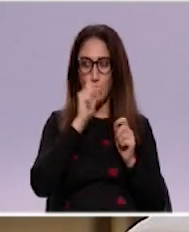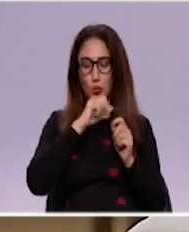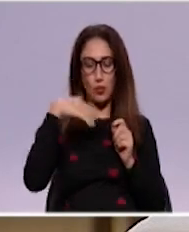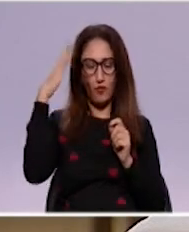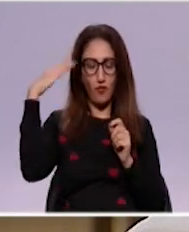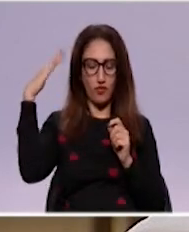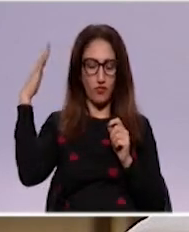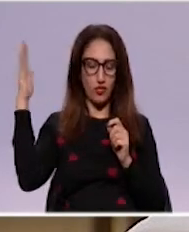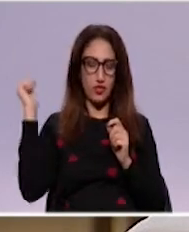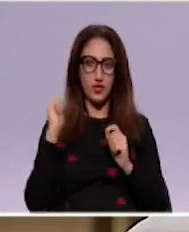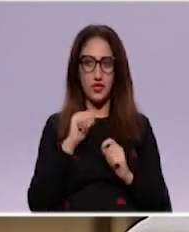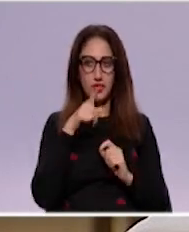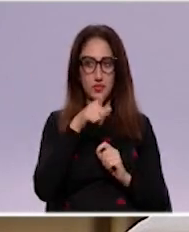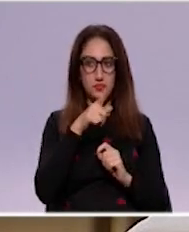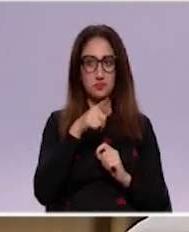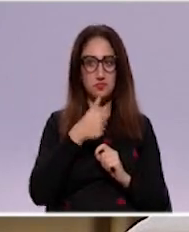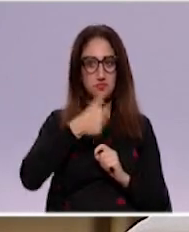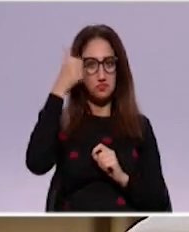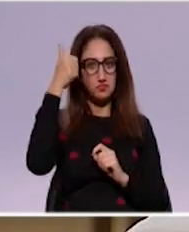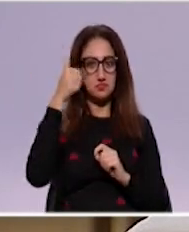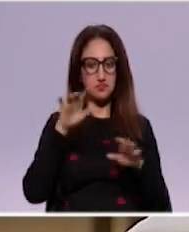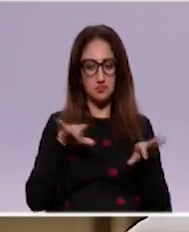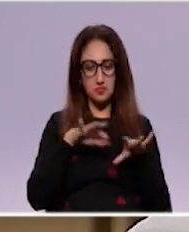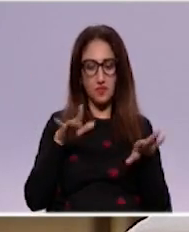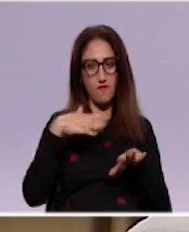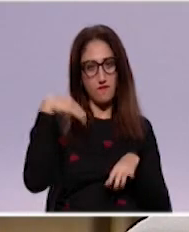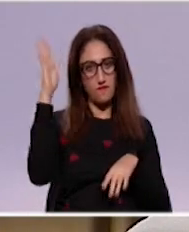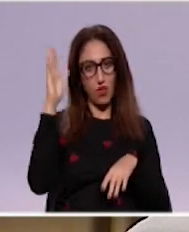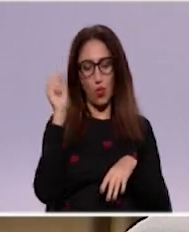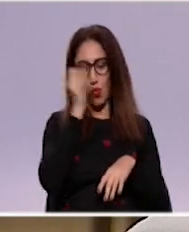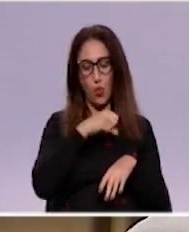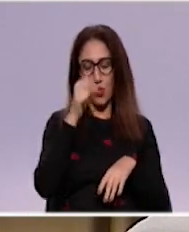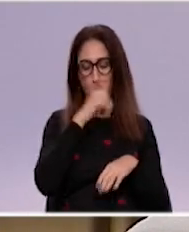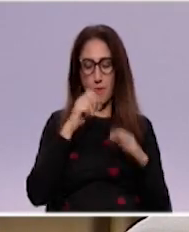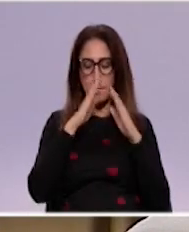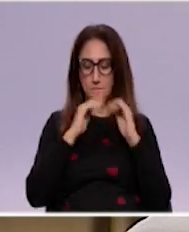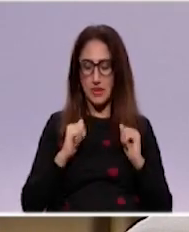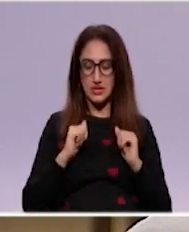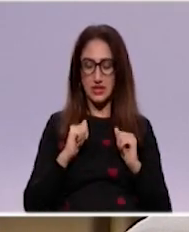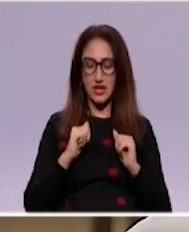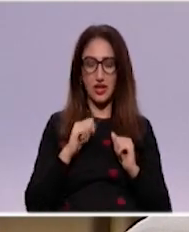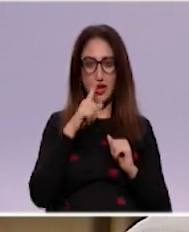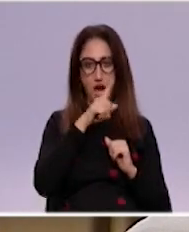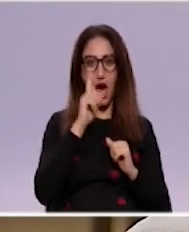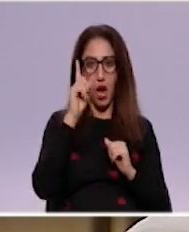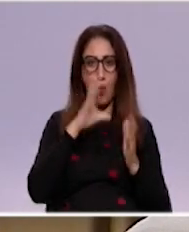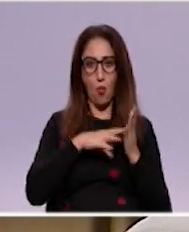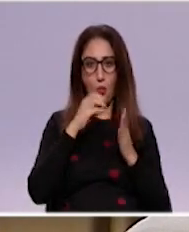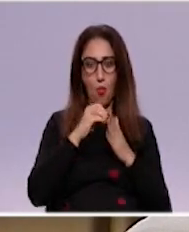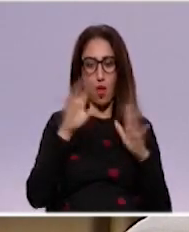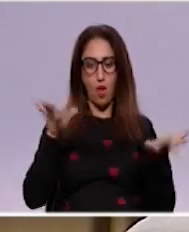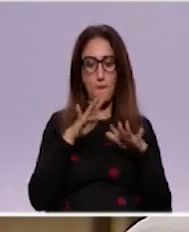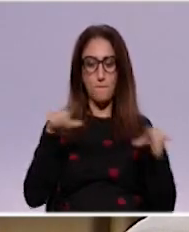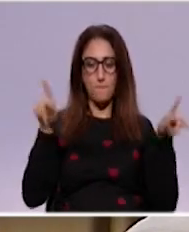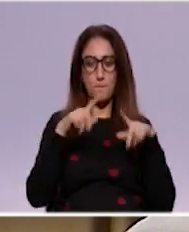الأنامل الذهبية، مايسترو التجديد في الأغنية المصرية، وصاحب أول فرقة مصرية